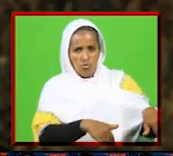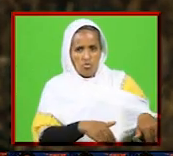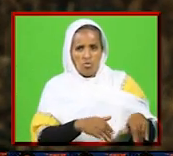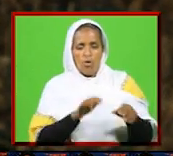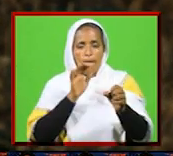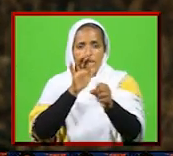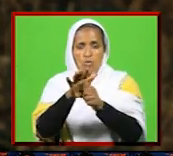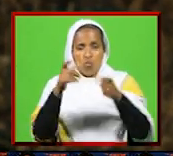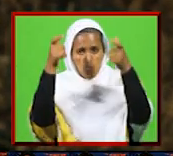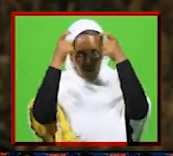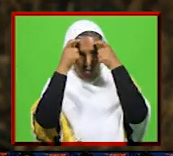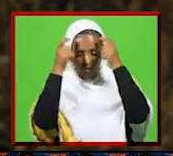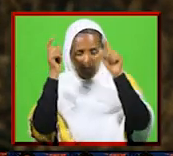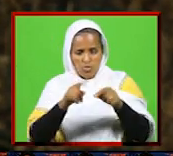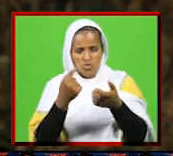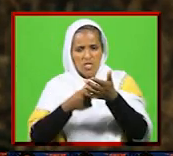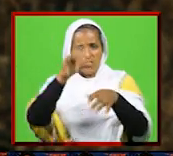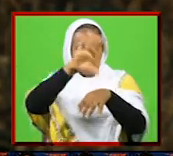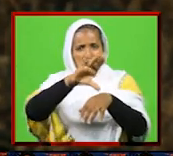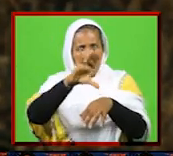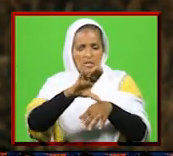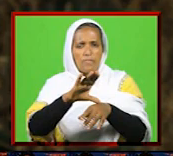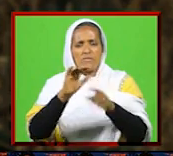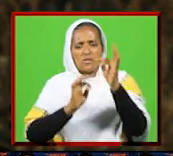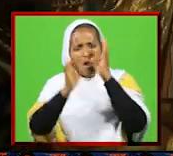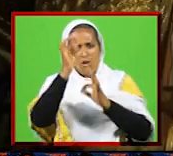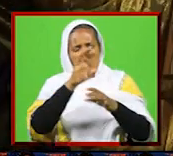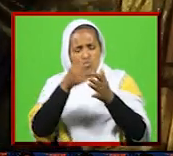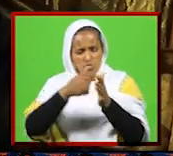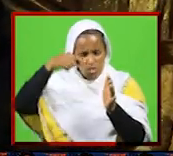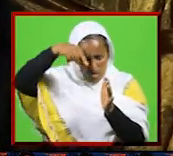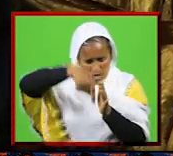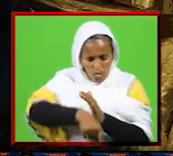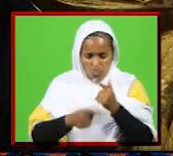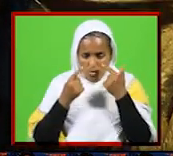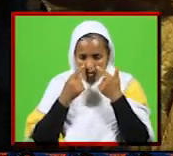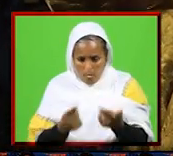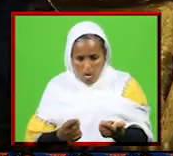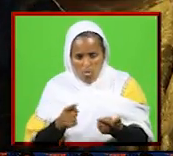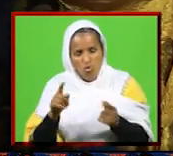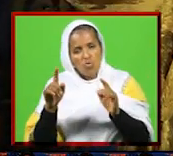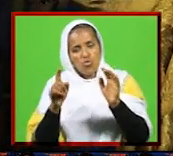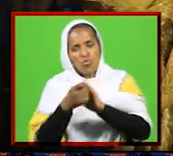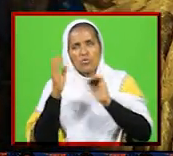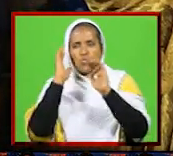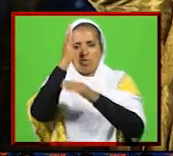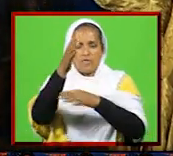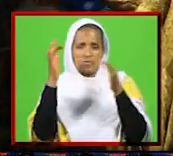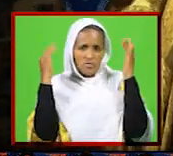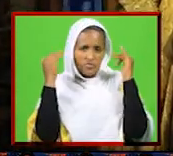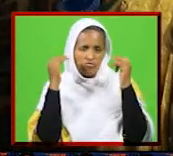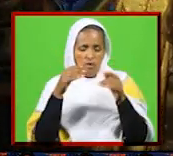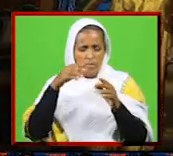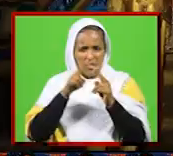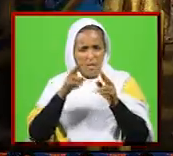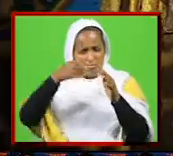ነው ገጥመን የተው ነው እንግዲህ ብቁ መነኩስ የመጥቶ ስለዚህ ገዳ ገብረ ተአምሩን በሙሉ ጥልቀቱን የሚያዩ ቢሆን